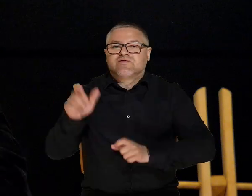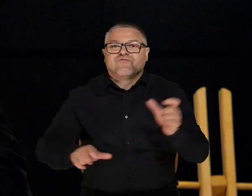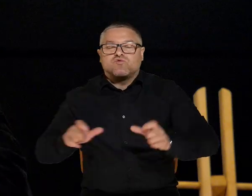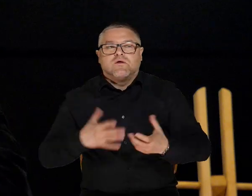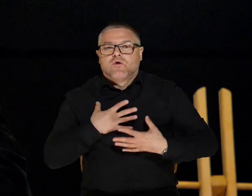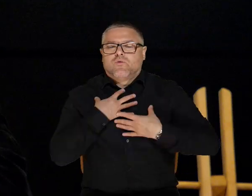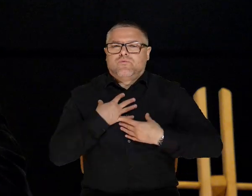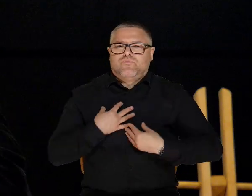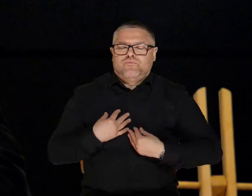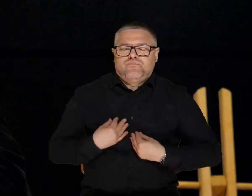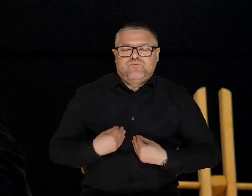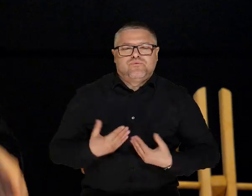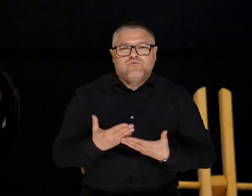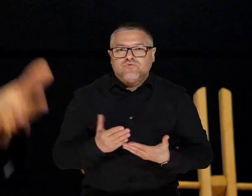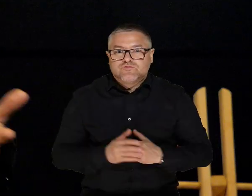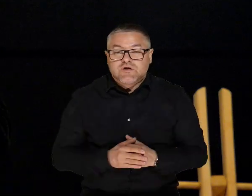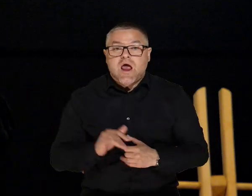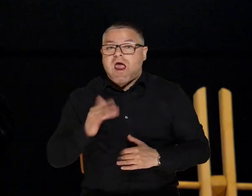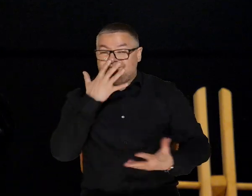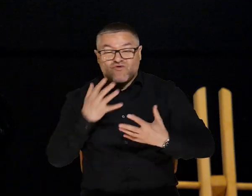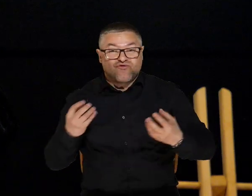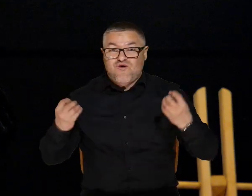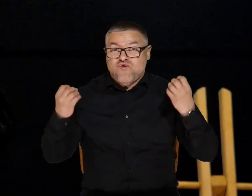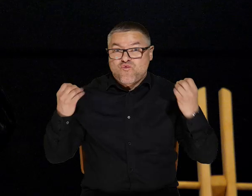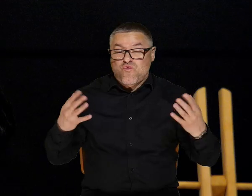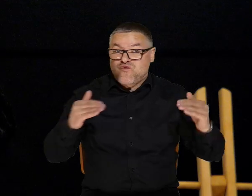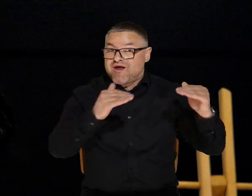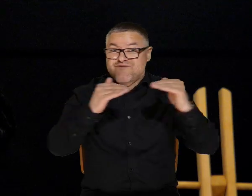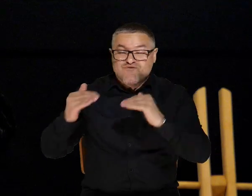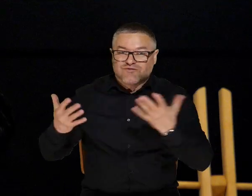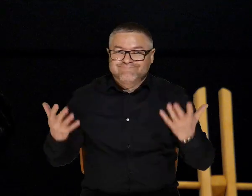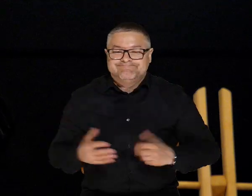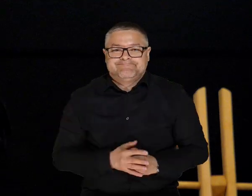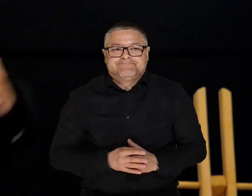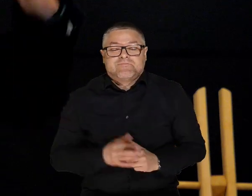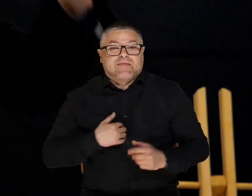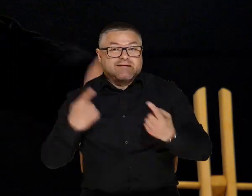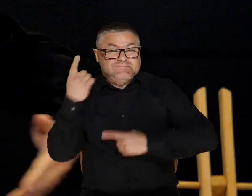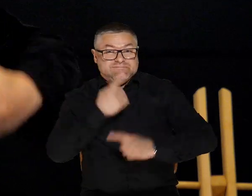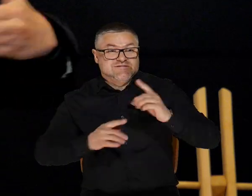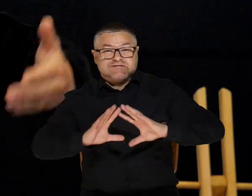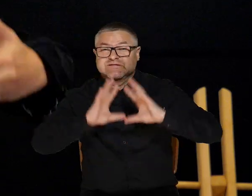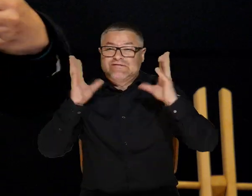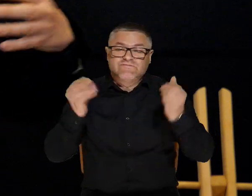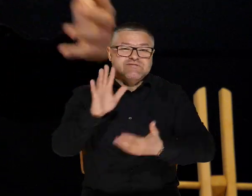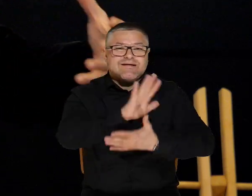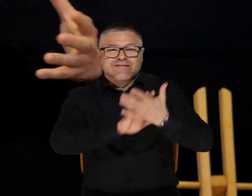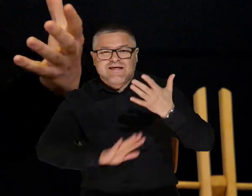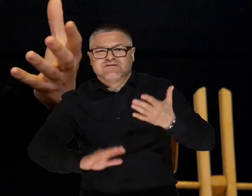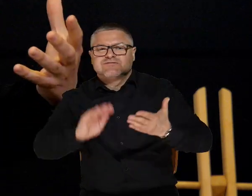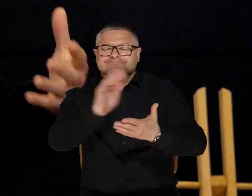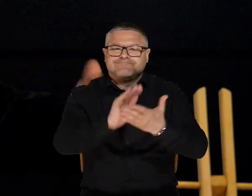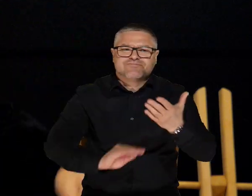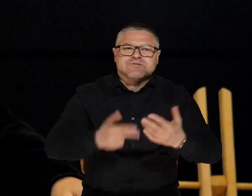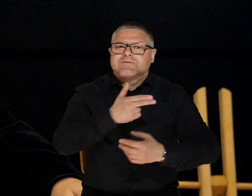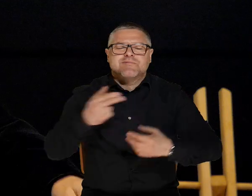indywidualnym. Natomiast jak to wygląda na poziomie kulturowym, to tutaj myślę, że właśnie wszystkie teksty kultury i treści kultury,